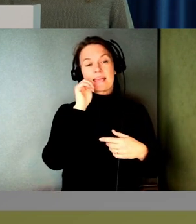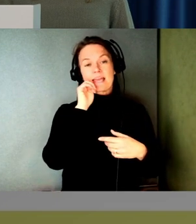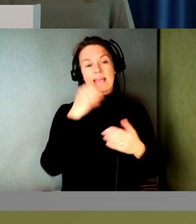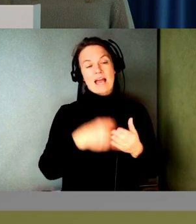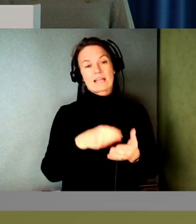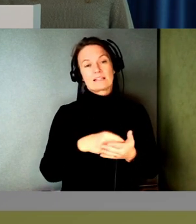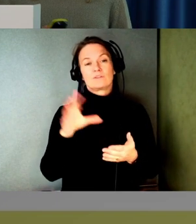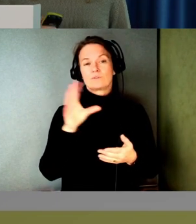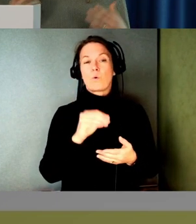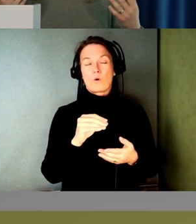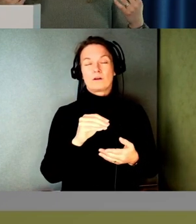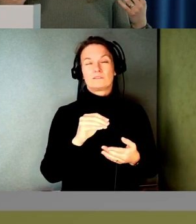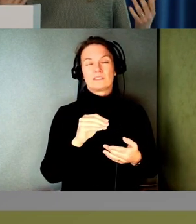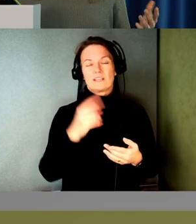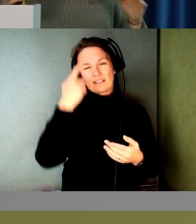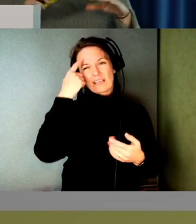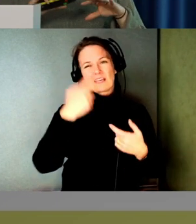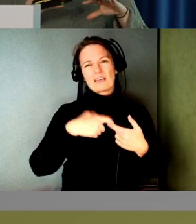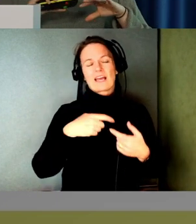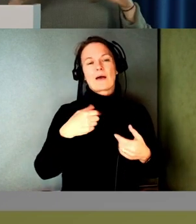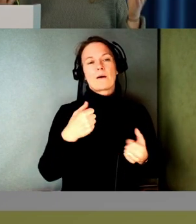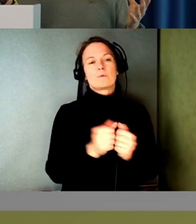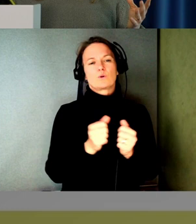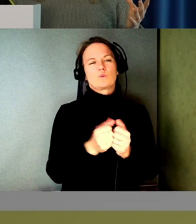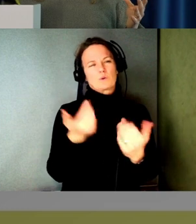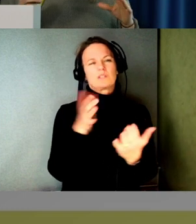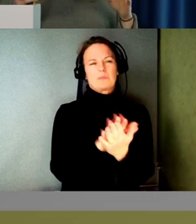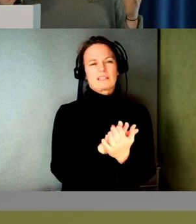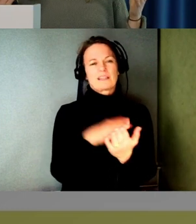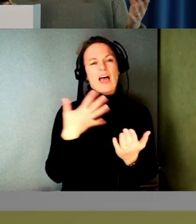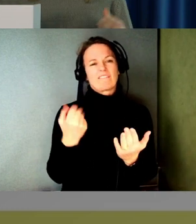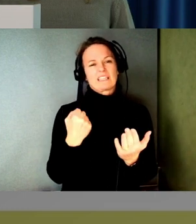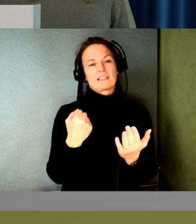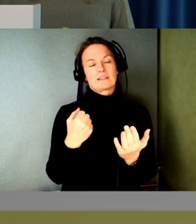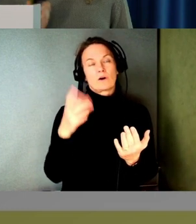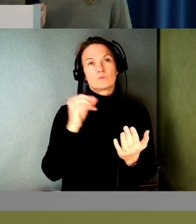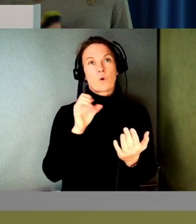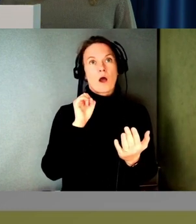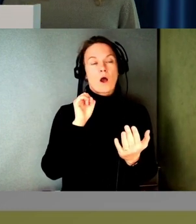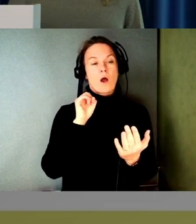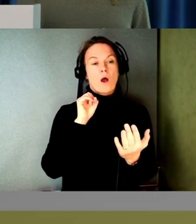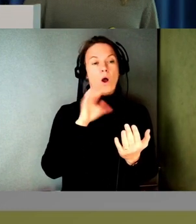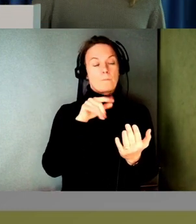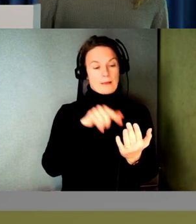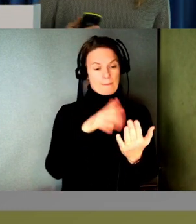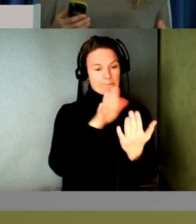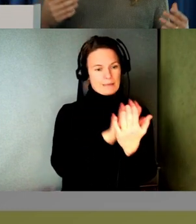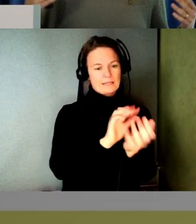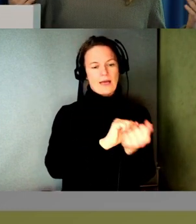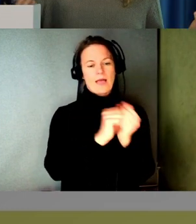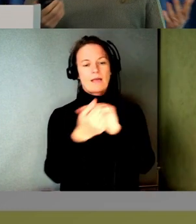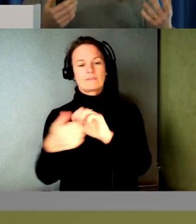relevant eh och där om du ska eh omvandla det som bilden förmedlar till text så är